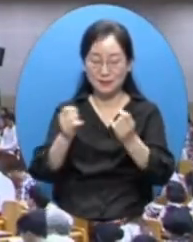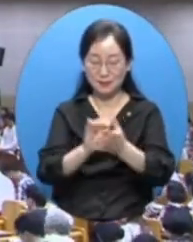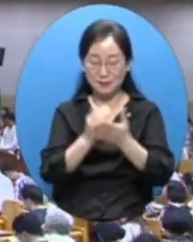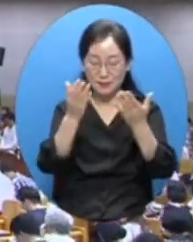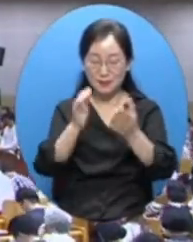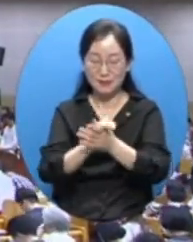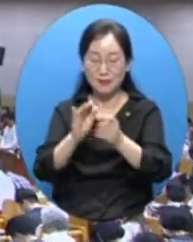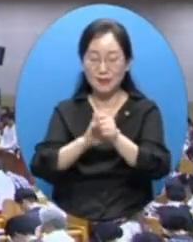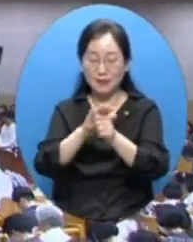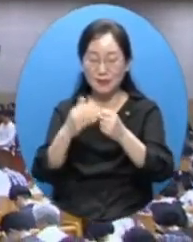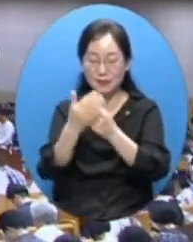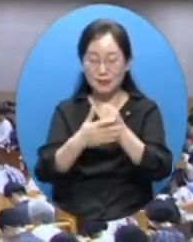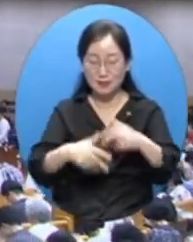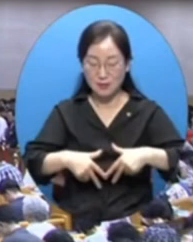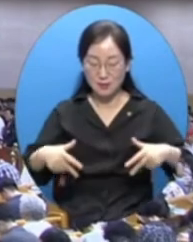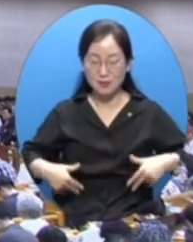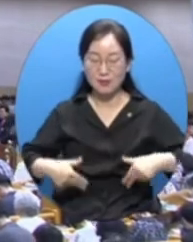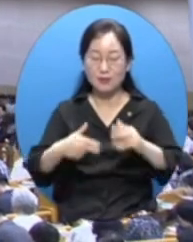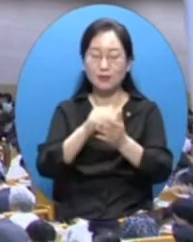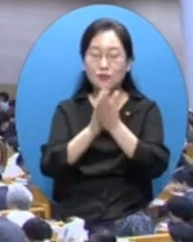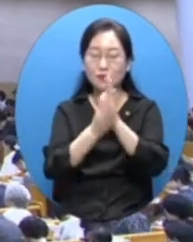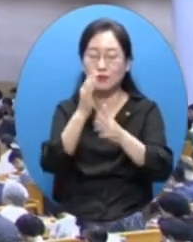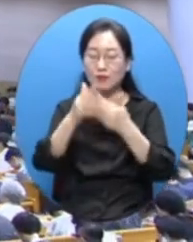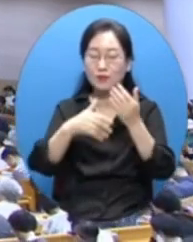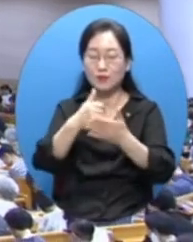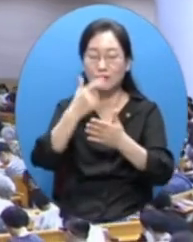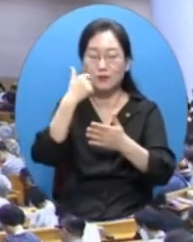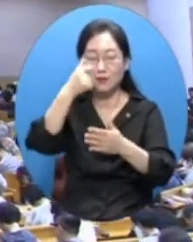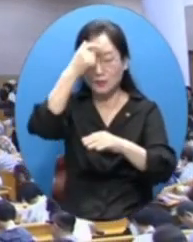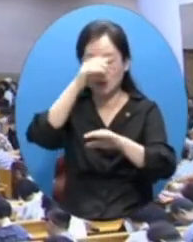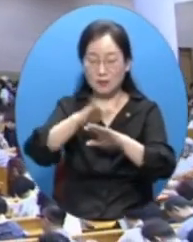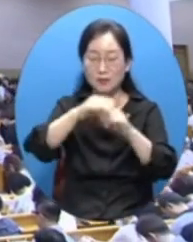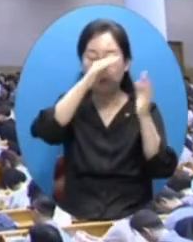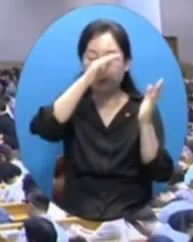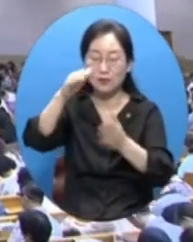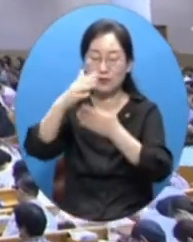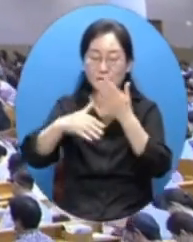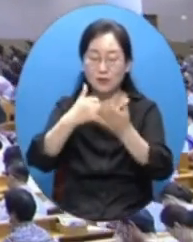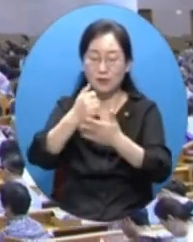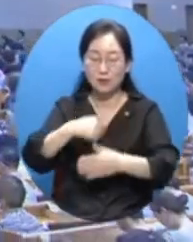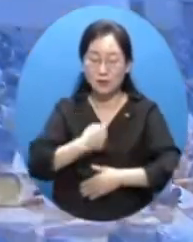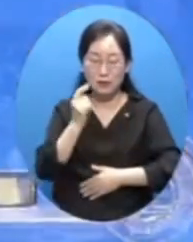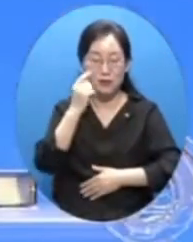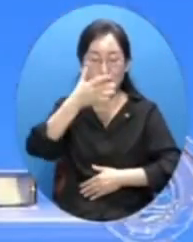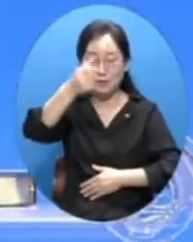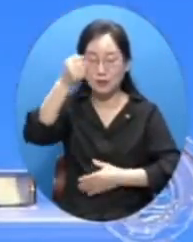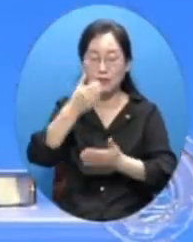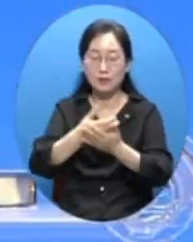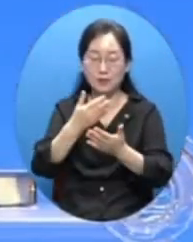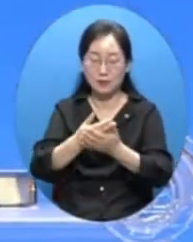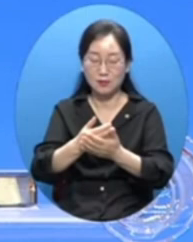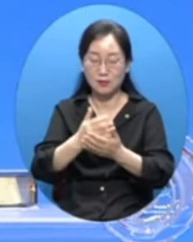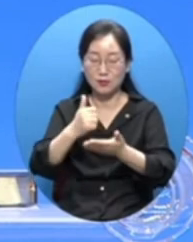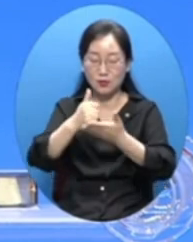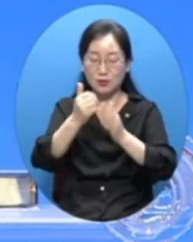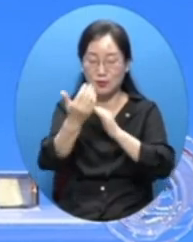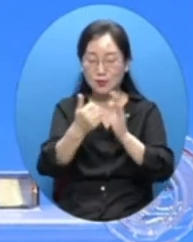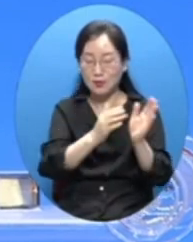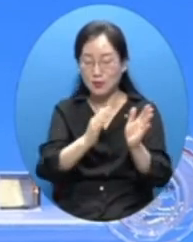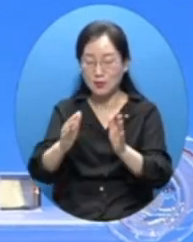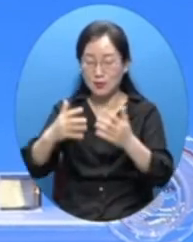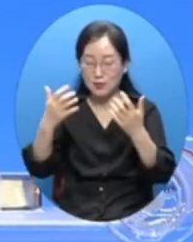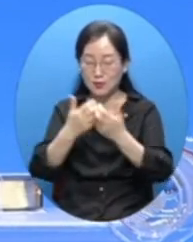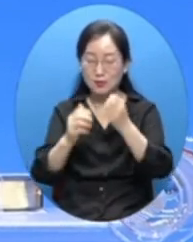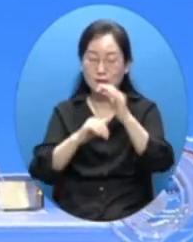기도하겠습니다. 사랑과 은혜와 자비가 모나신 하나님 아버지, 이 예배를 통해서 하나님 홀로 영광 받으시고 주님이 예배하신 넘치는 은혜로